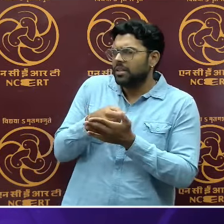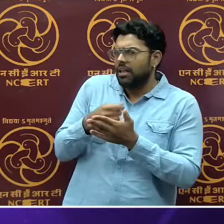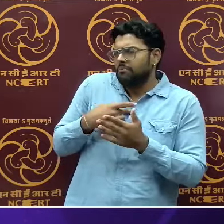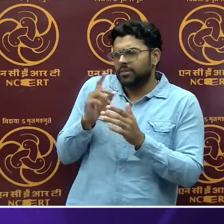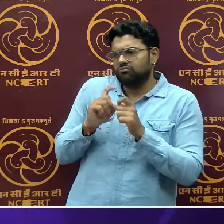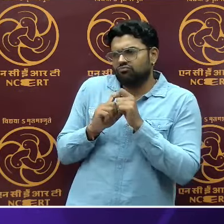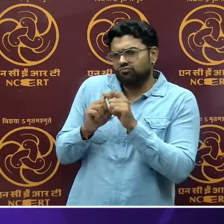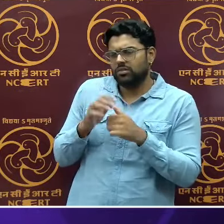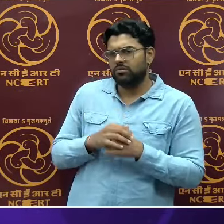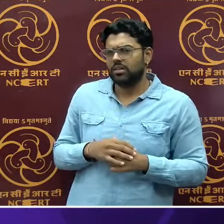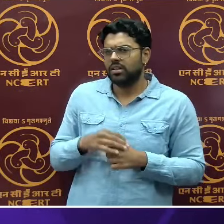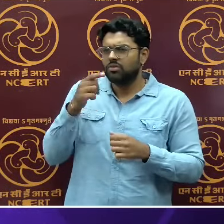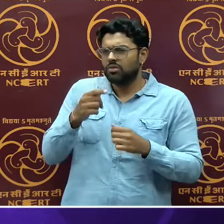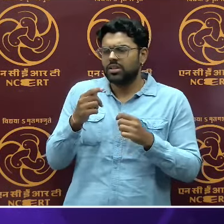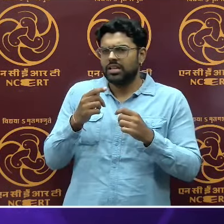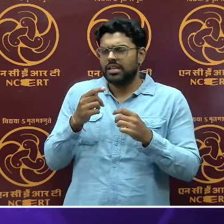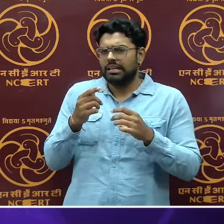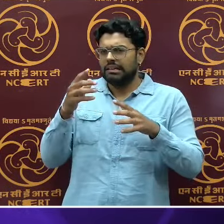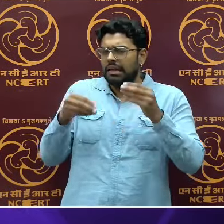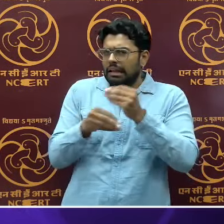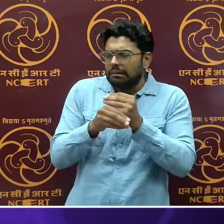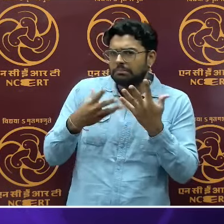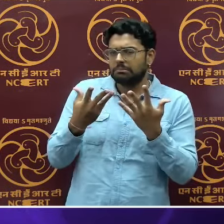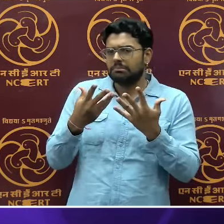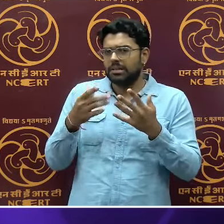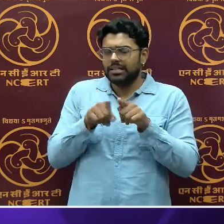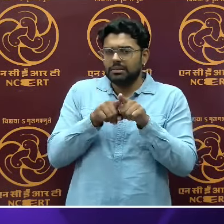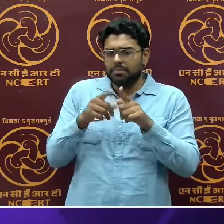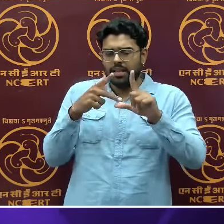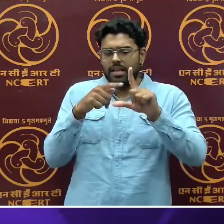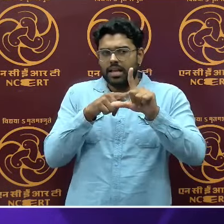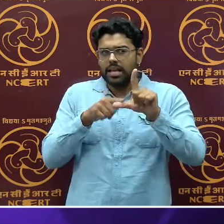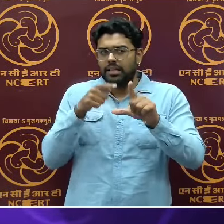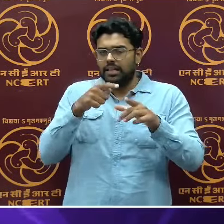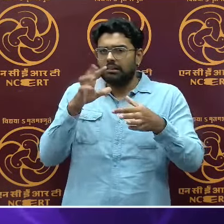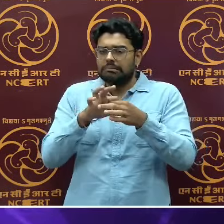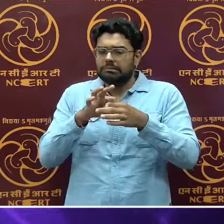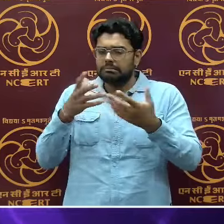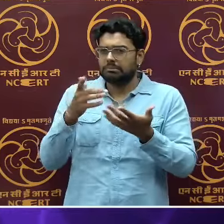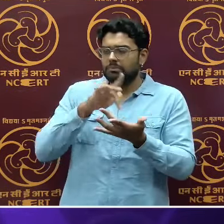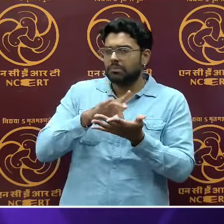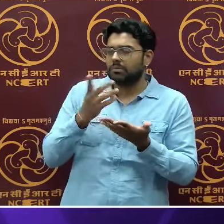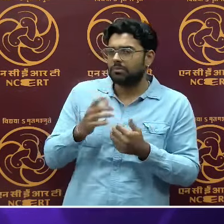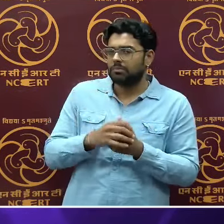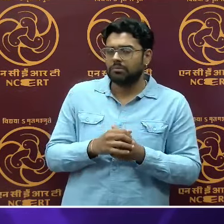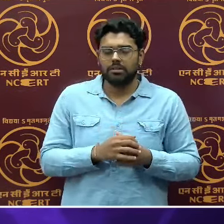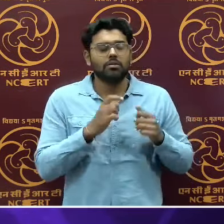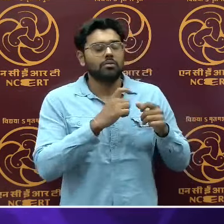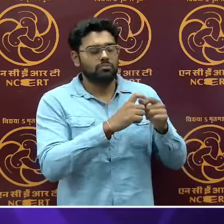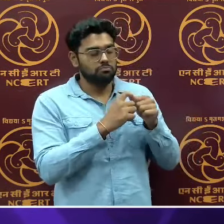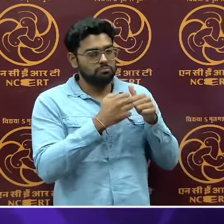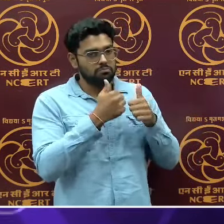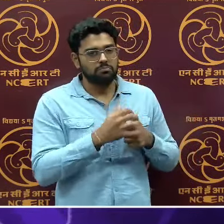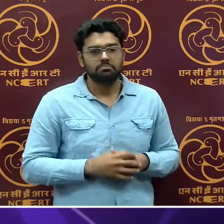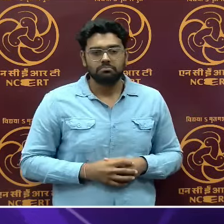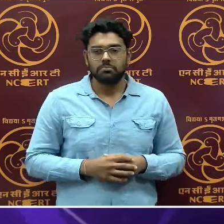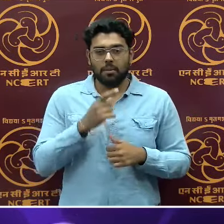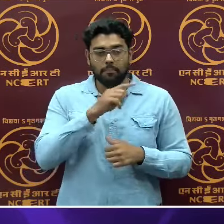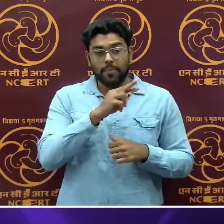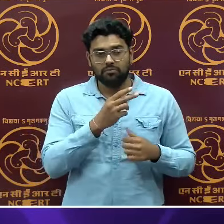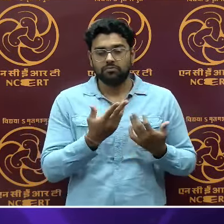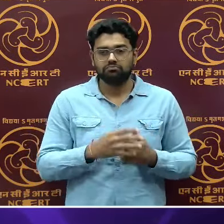want to know here, ये included angle, like angle included between them, ये क्या है? Very good question. Very